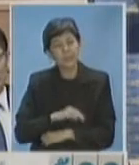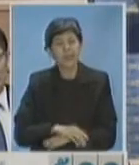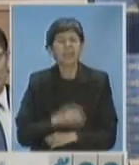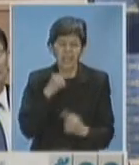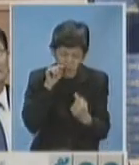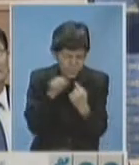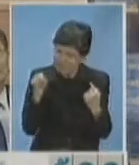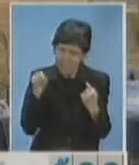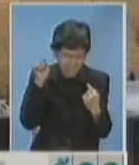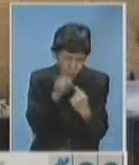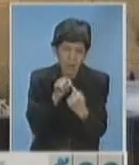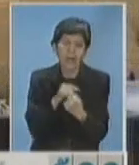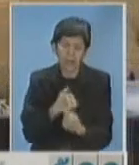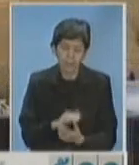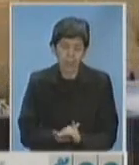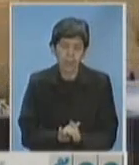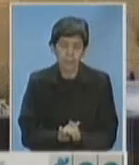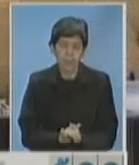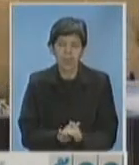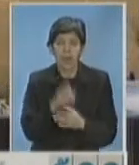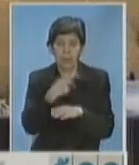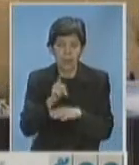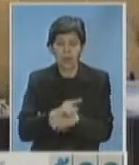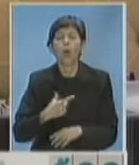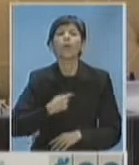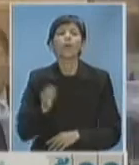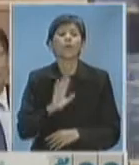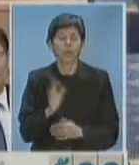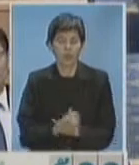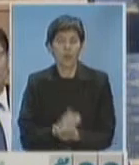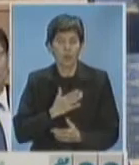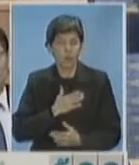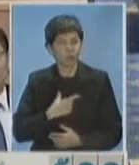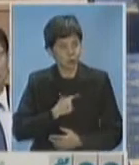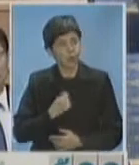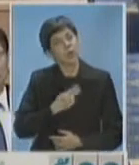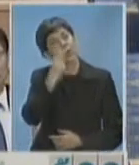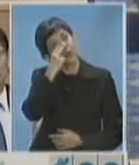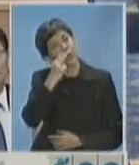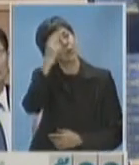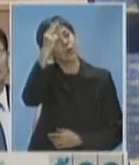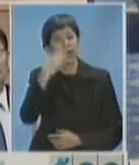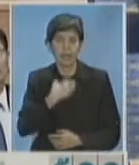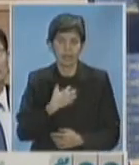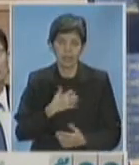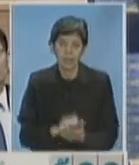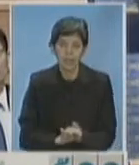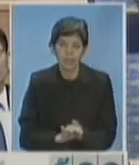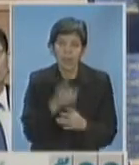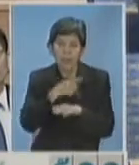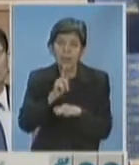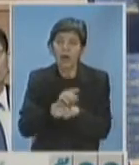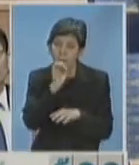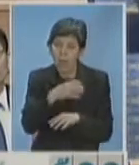าประเด็นของท่านดีกว่า ครับท่านประธานท่านประธานอาจจะไม่ชอบแต่ผมชอบดูท้องฟ้าและกราบเรียนท่านประธาน